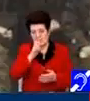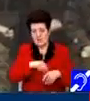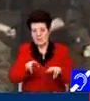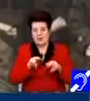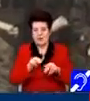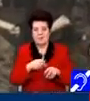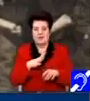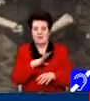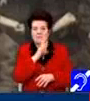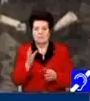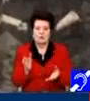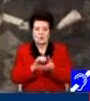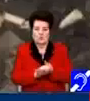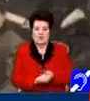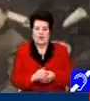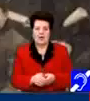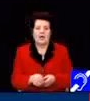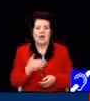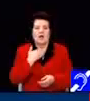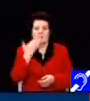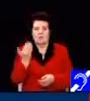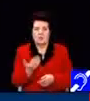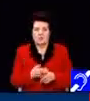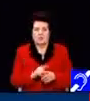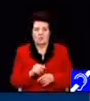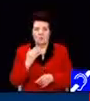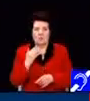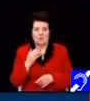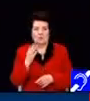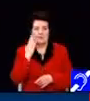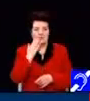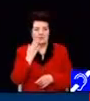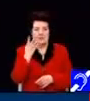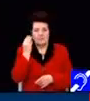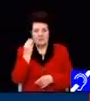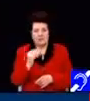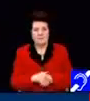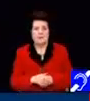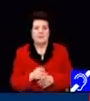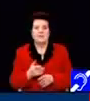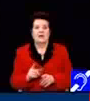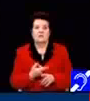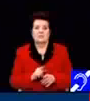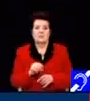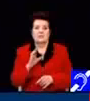Parlamentului, Vladimir a votat unirea Basarabiei cu România. Acest spirit național era la nivelul sângelui,